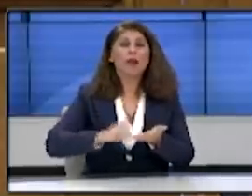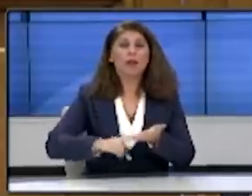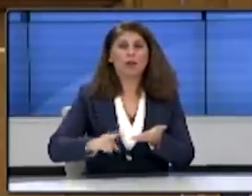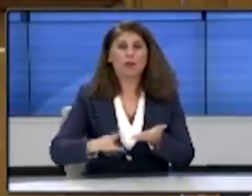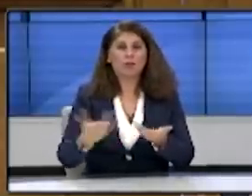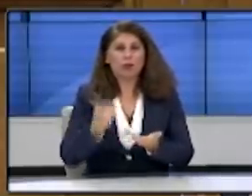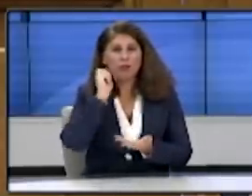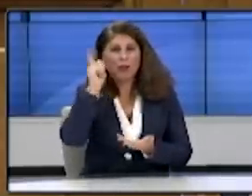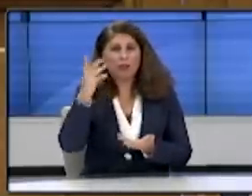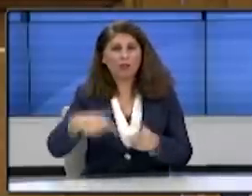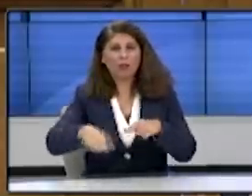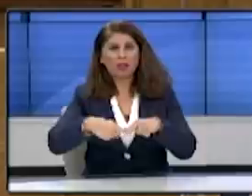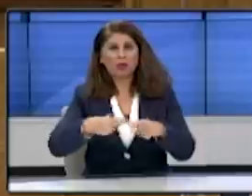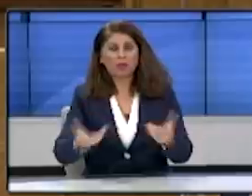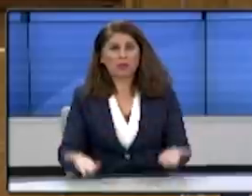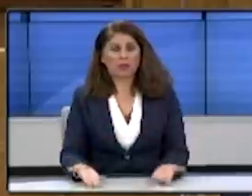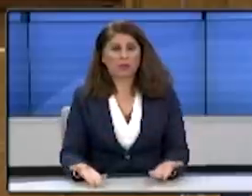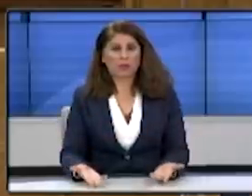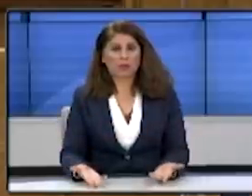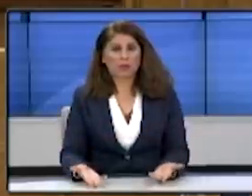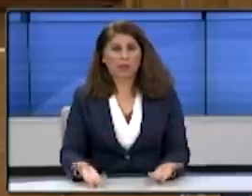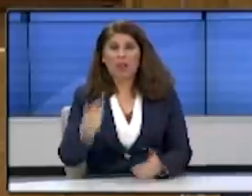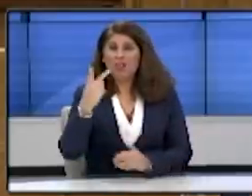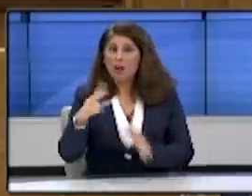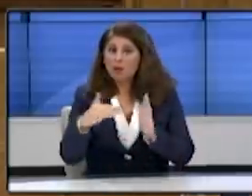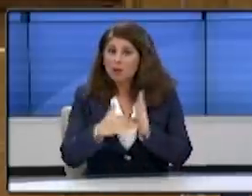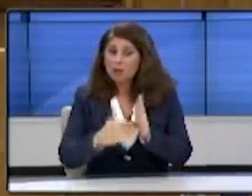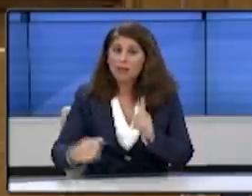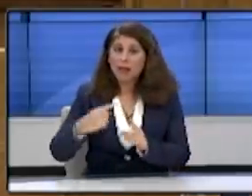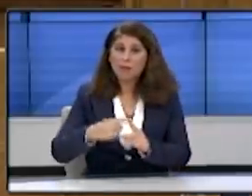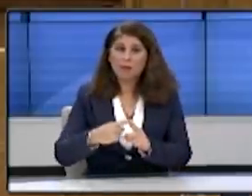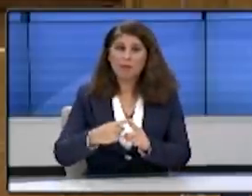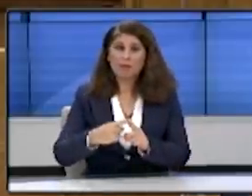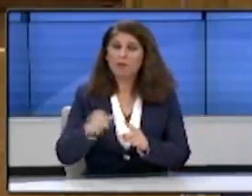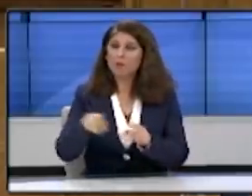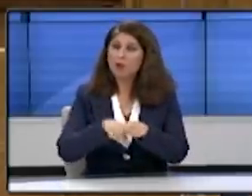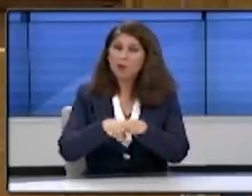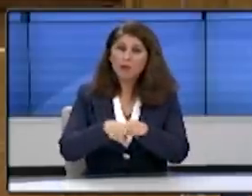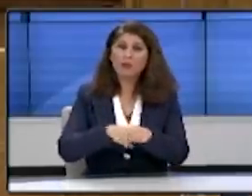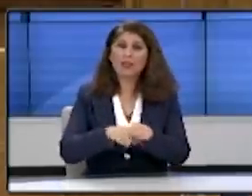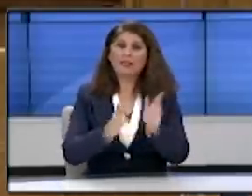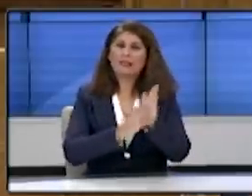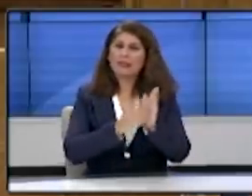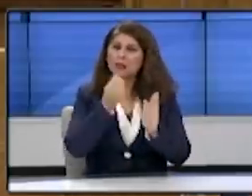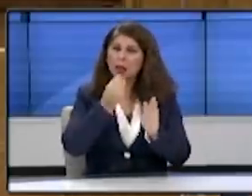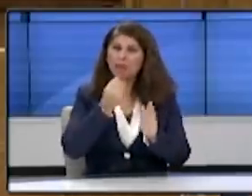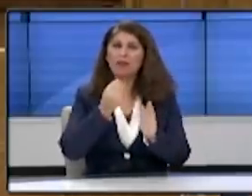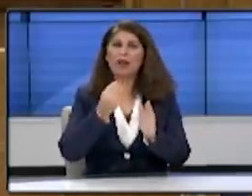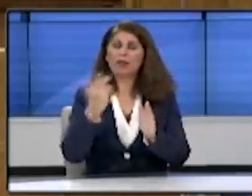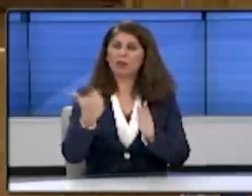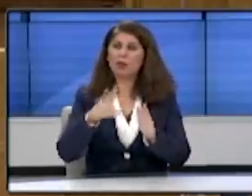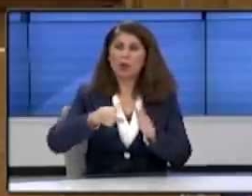κάνουν γιορτές αυτοί οι άνθρωποι? Χώρια τους 200.000 στον επισιτισμό που δεν προβλέφθηκε